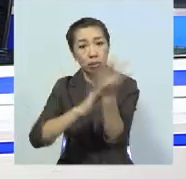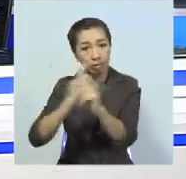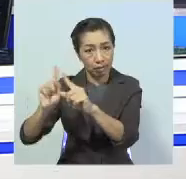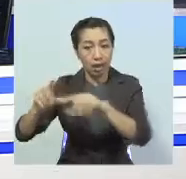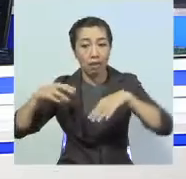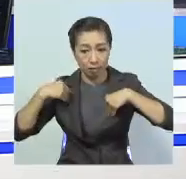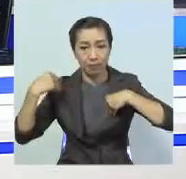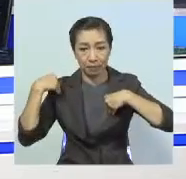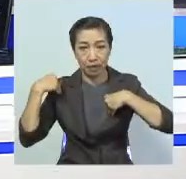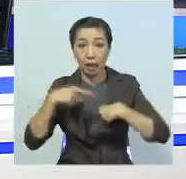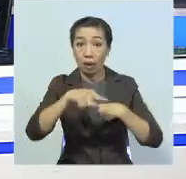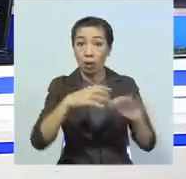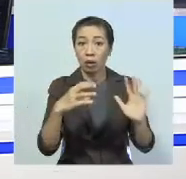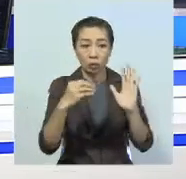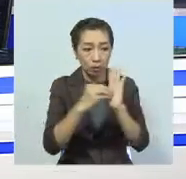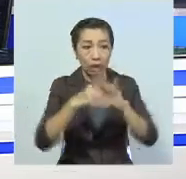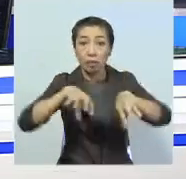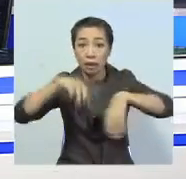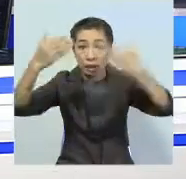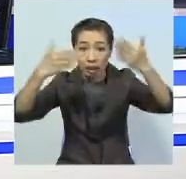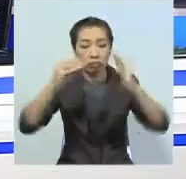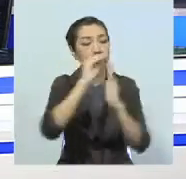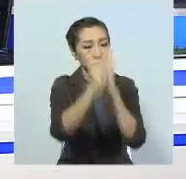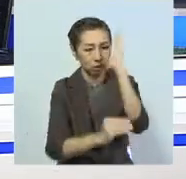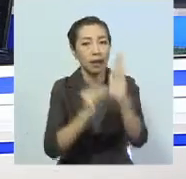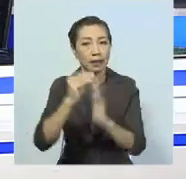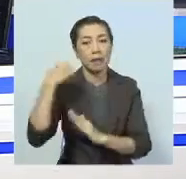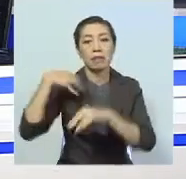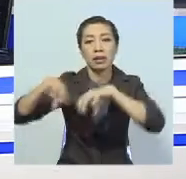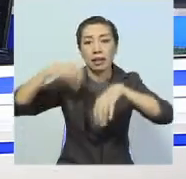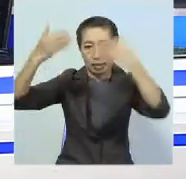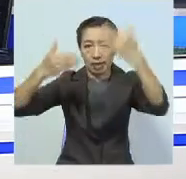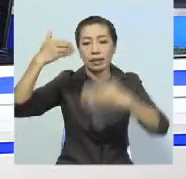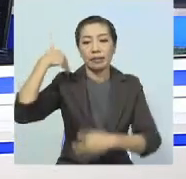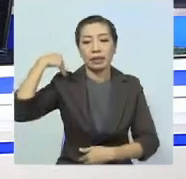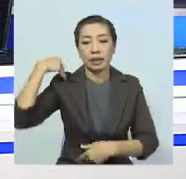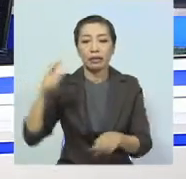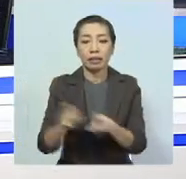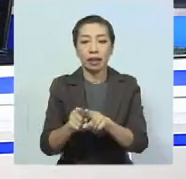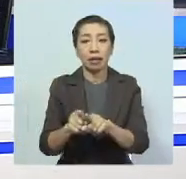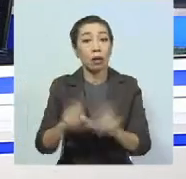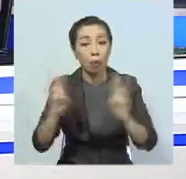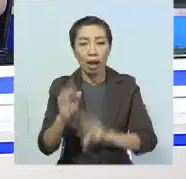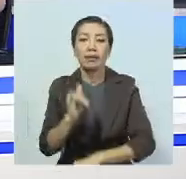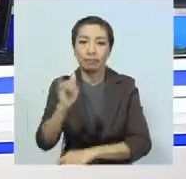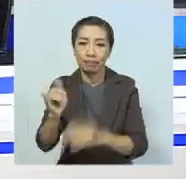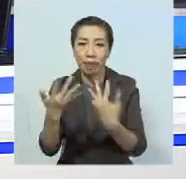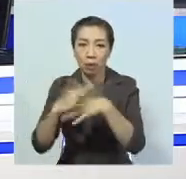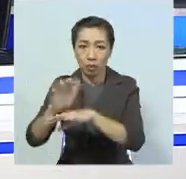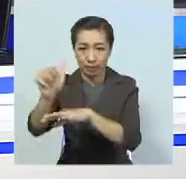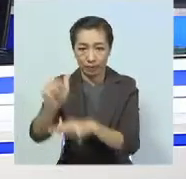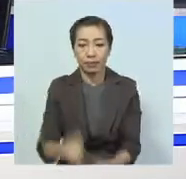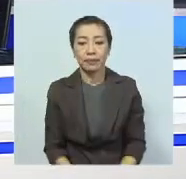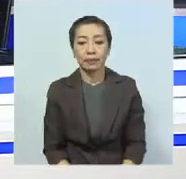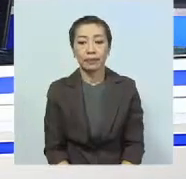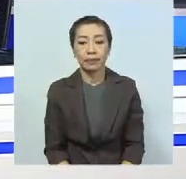านอกจากกิจกรรมที่มีในส่วนกลางแล้วในพื้นที่ต่างๆก็มีด้วยเช่นกัน ภูมิภาคก็มาจัดเหมือนกันนะคะก็ไปกันได้นะคะมาดูอีกหนึ่งกิจกรรม